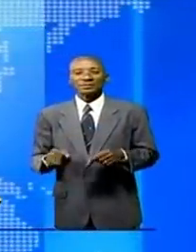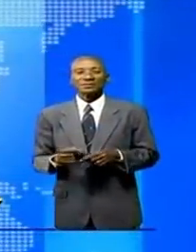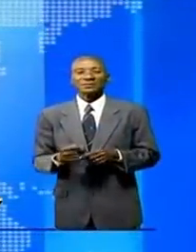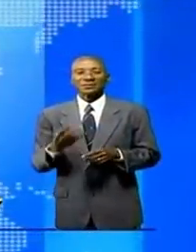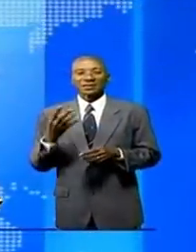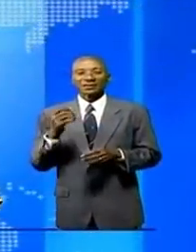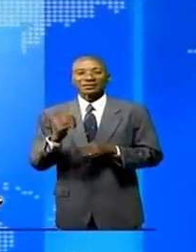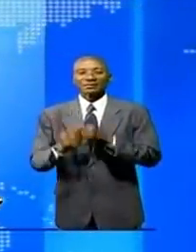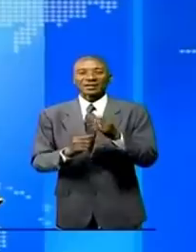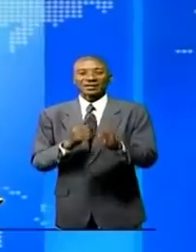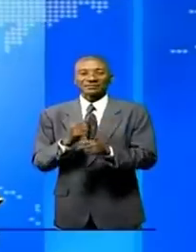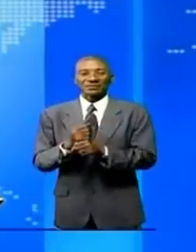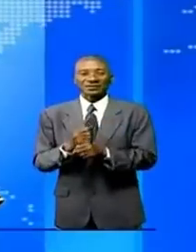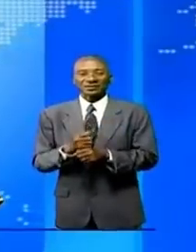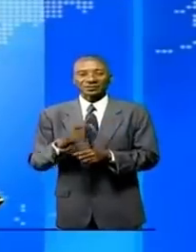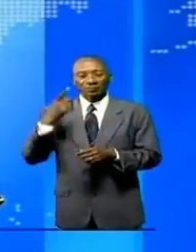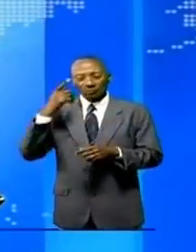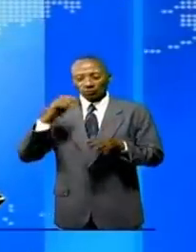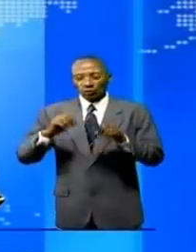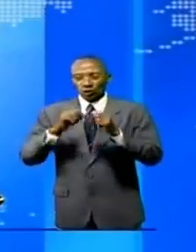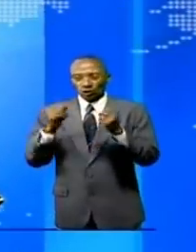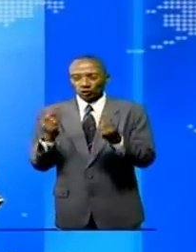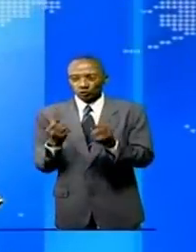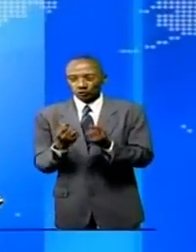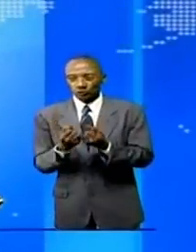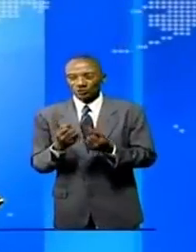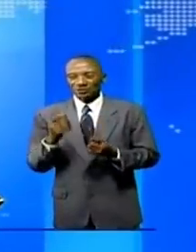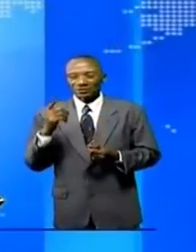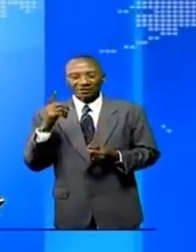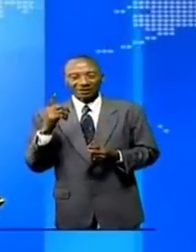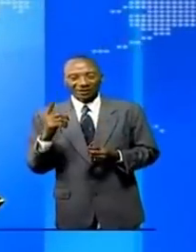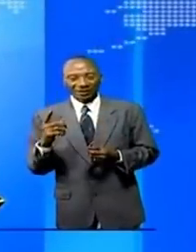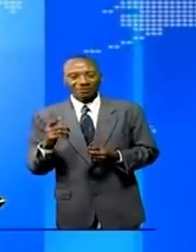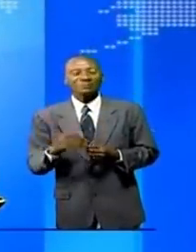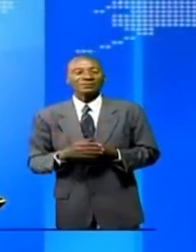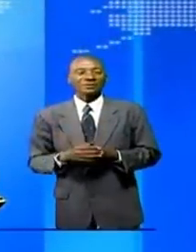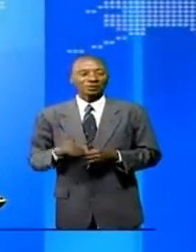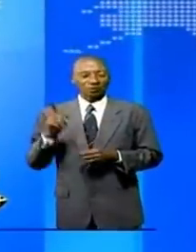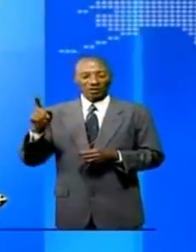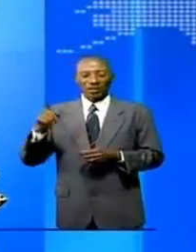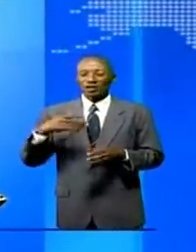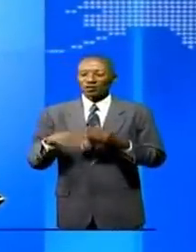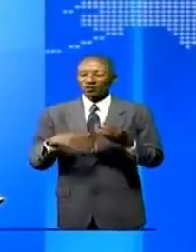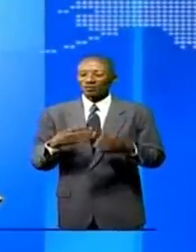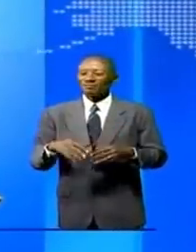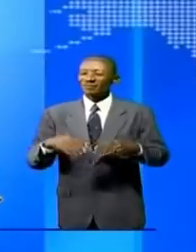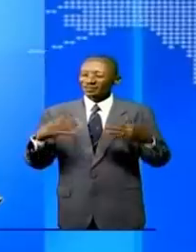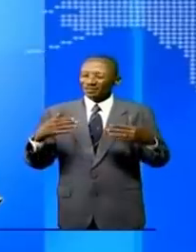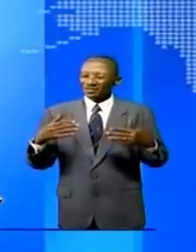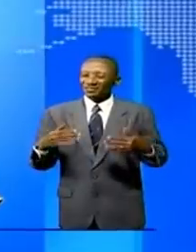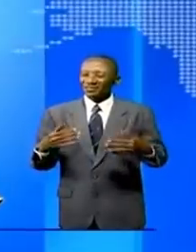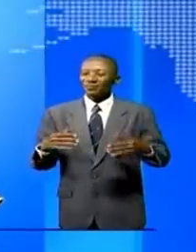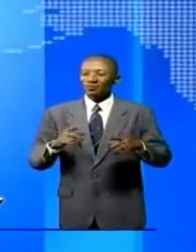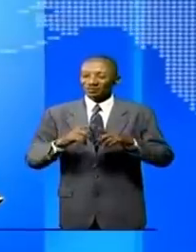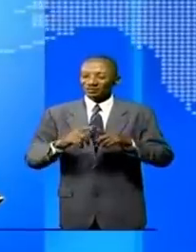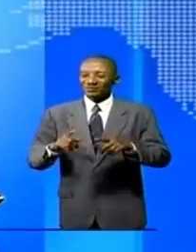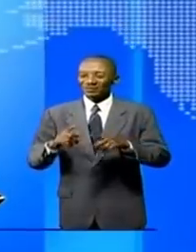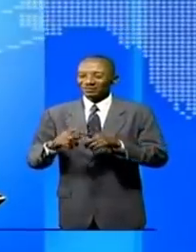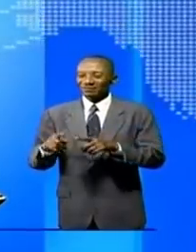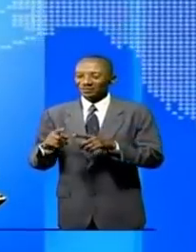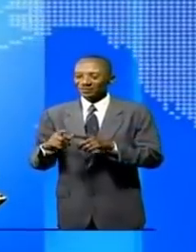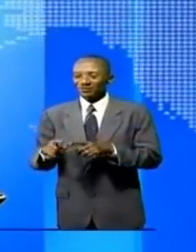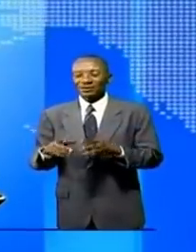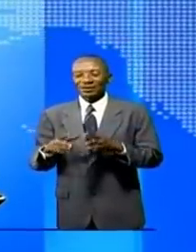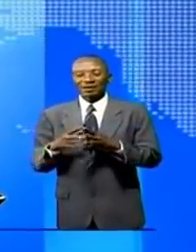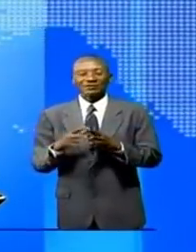de la compagnie Théâtre des Intrigants. La cérémonie s'est déroulée au Musée national en présence de la ministre de la Culture